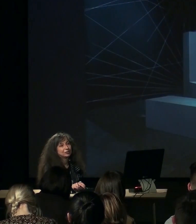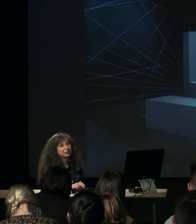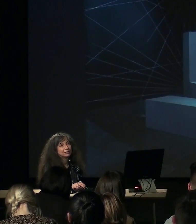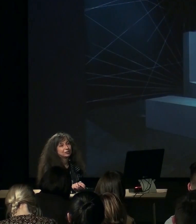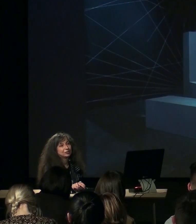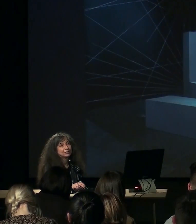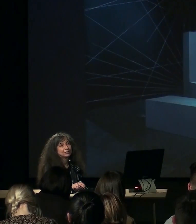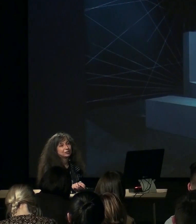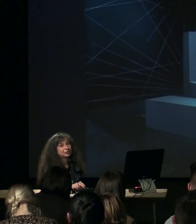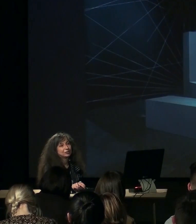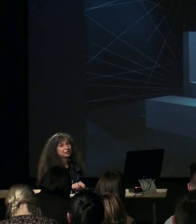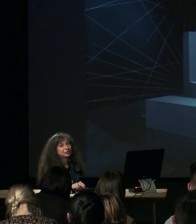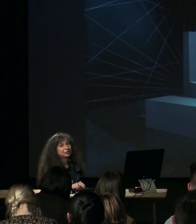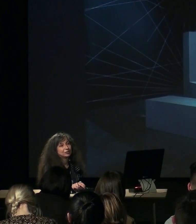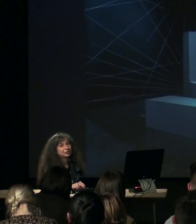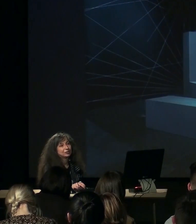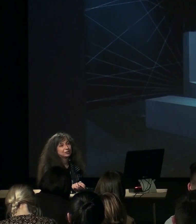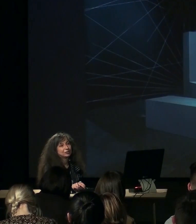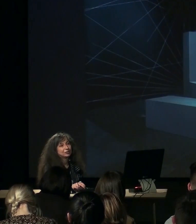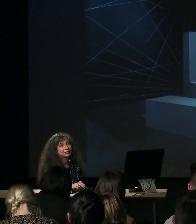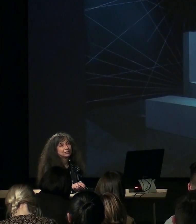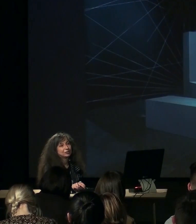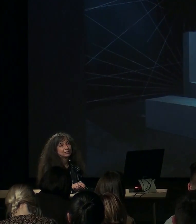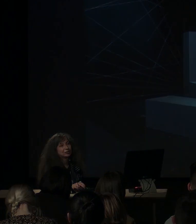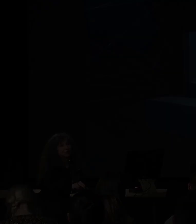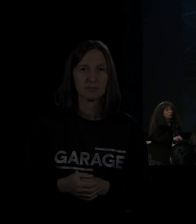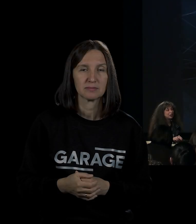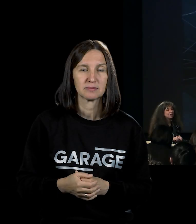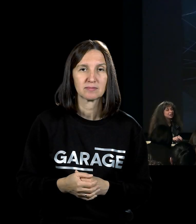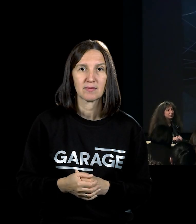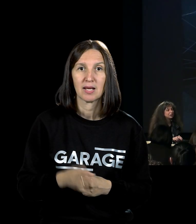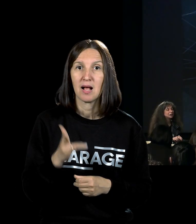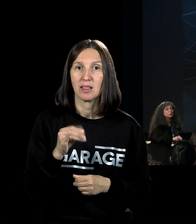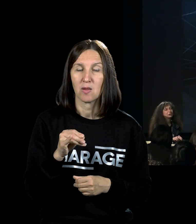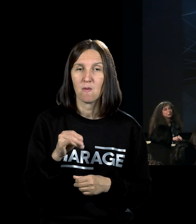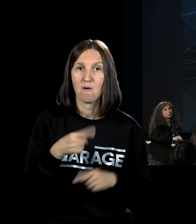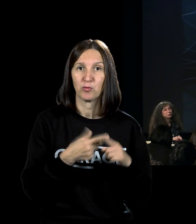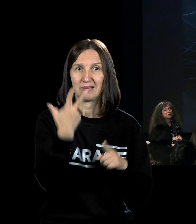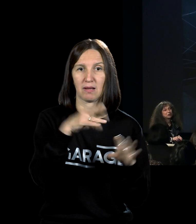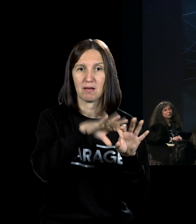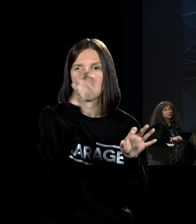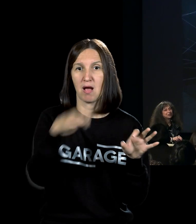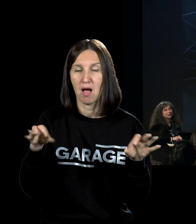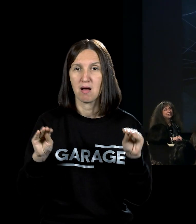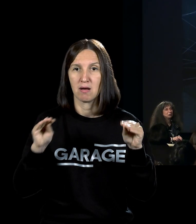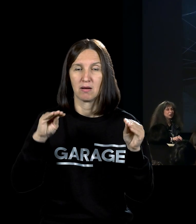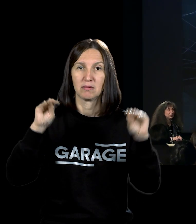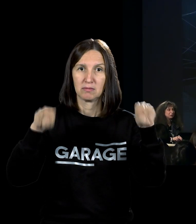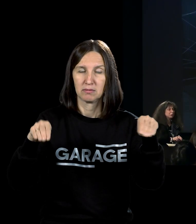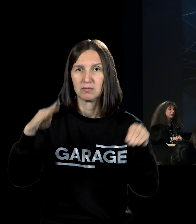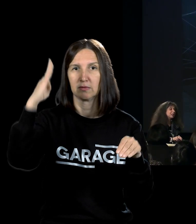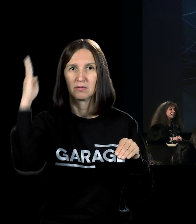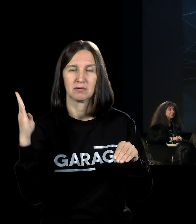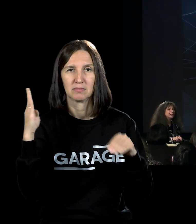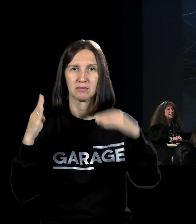стоит на обоих концах и напоминает по форме двускатную крышу дома. Но они расставлены так, что мы видим их по-разному. И более